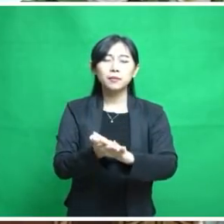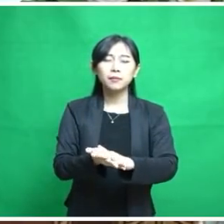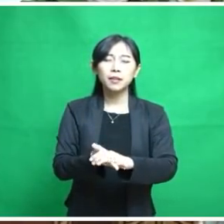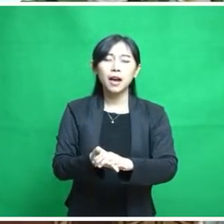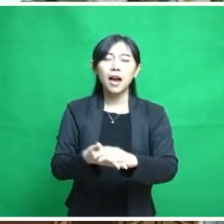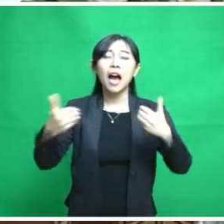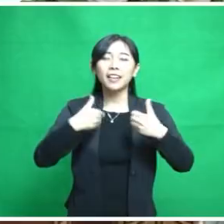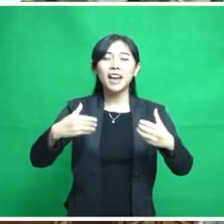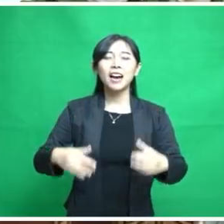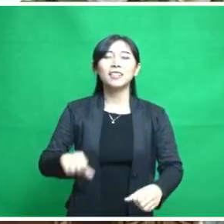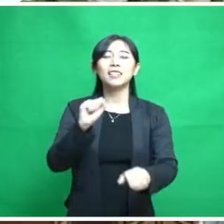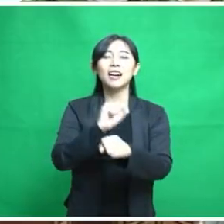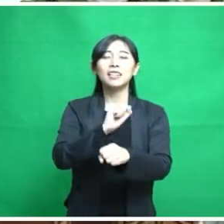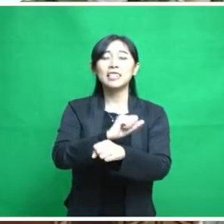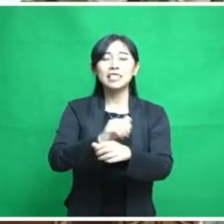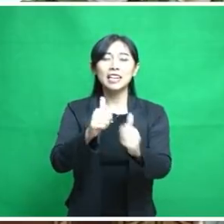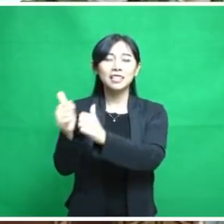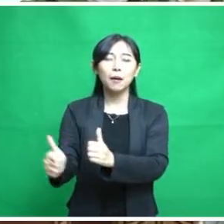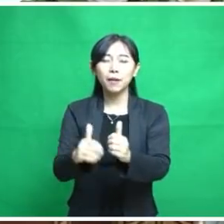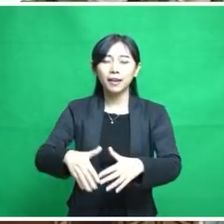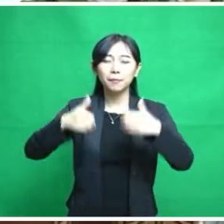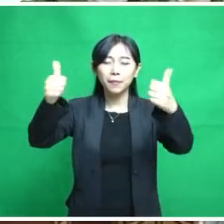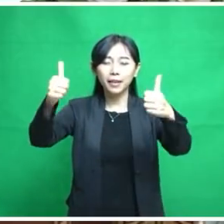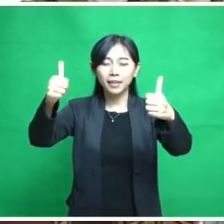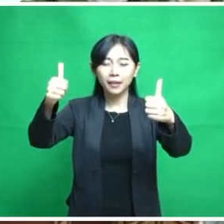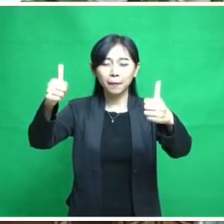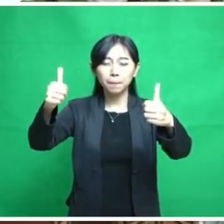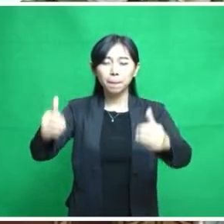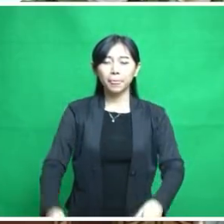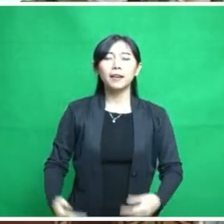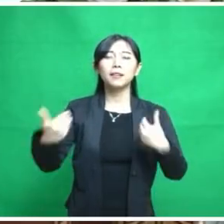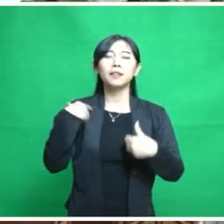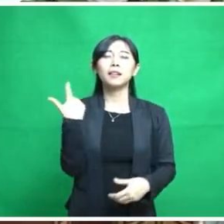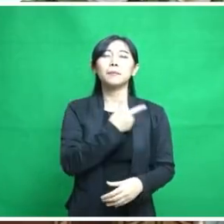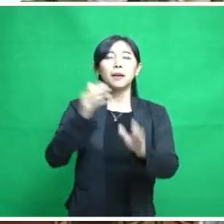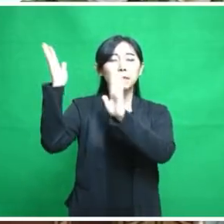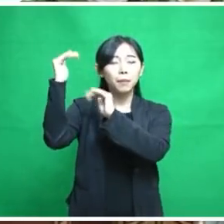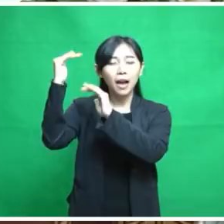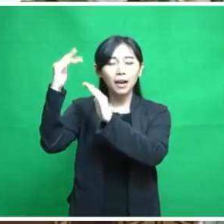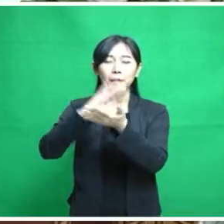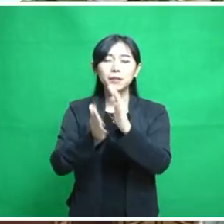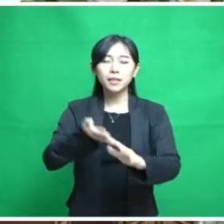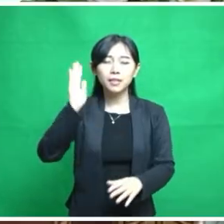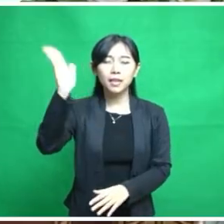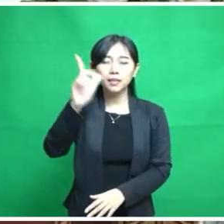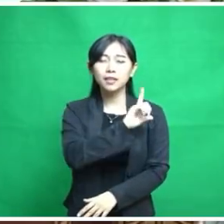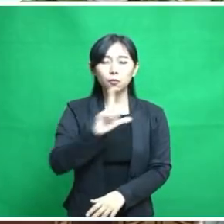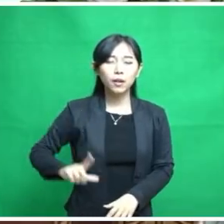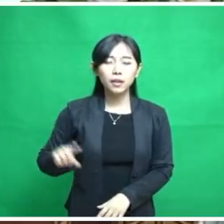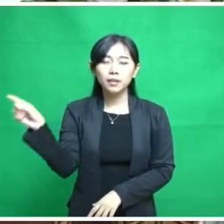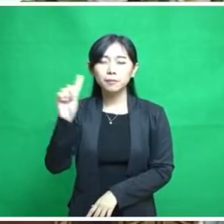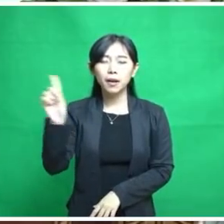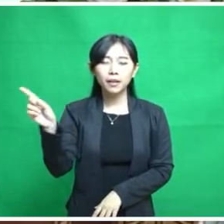yang baik untuk tahun ini maupun tahun yang akan datang, dan berpengharapan untuk tetap boleh menjadi saksi Tuhan